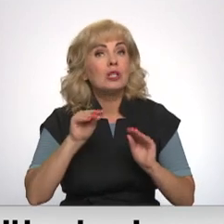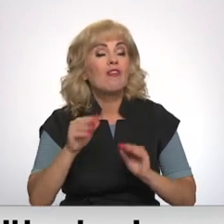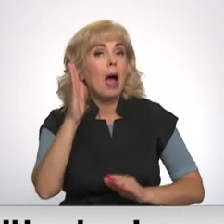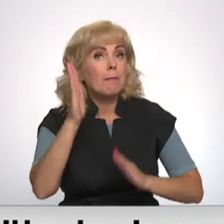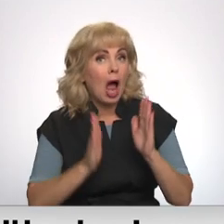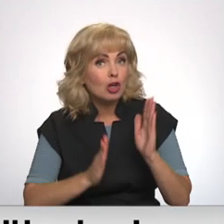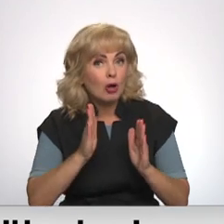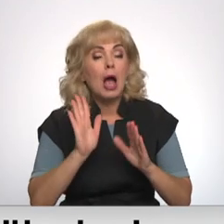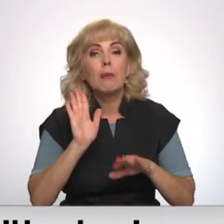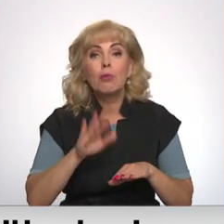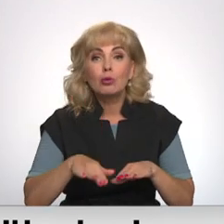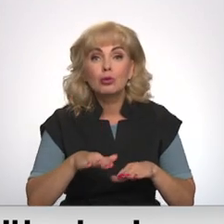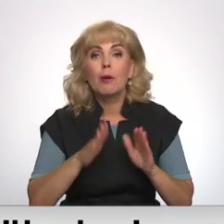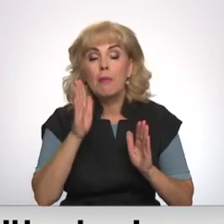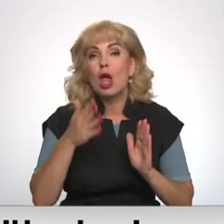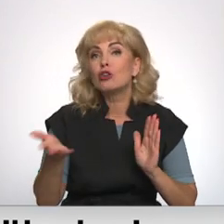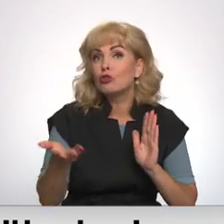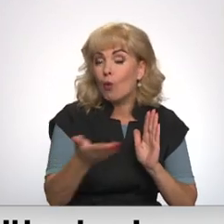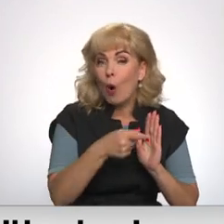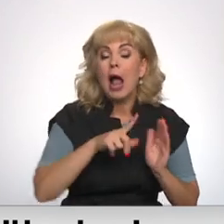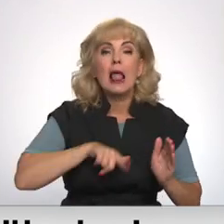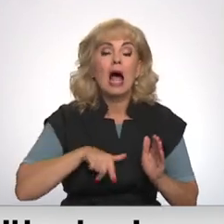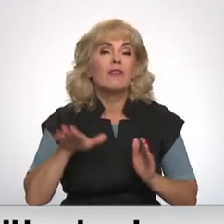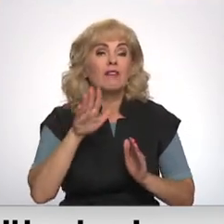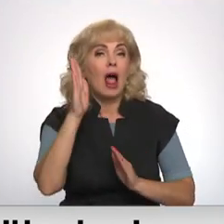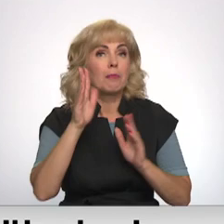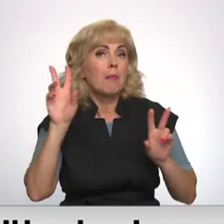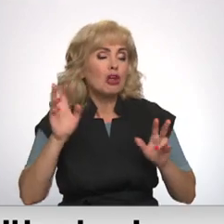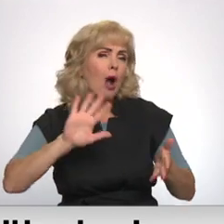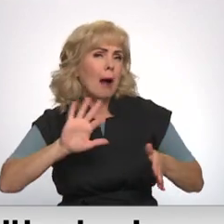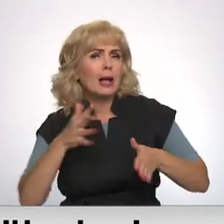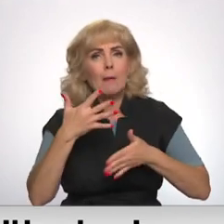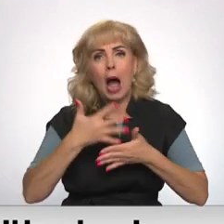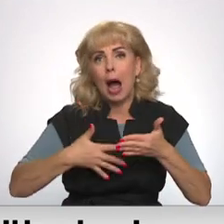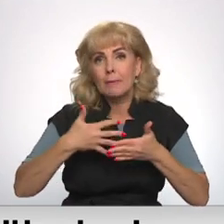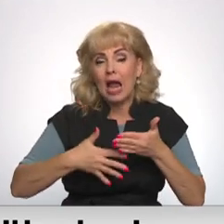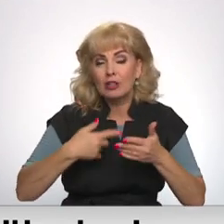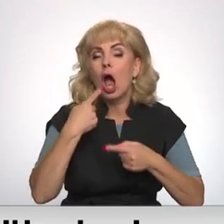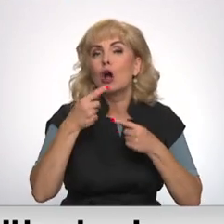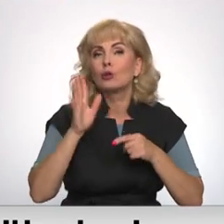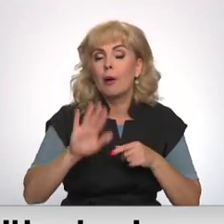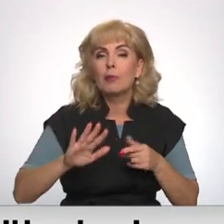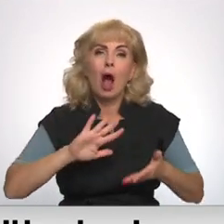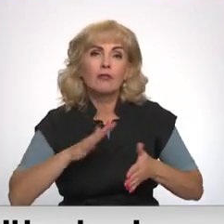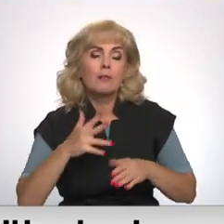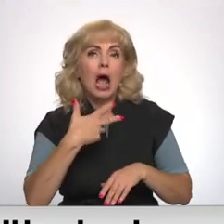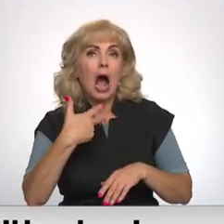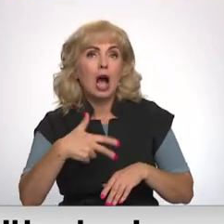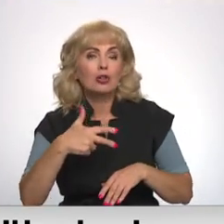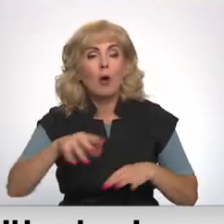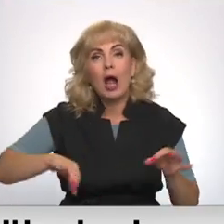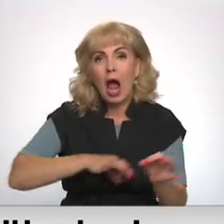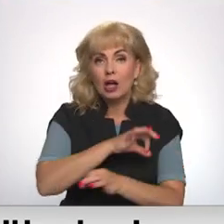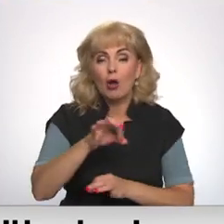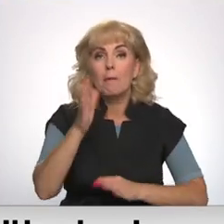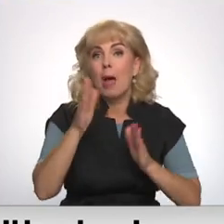līdz ar to būs jāatmežo lielas platības. Pēc Latvijas valsts meža provizoriskajiem aprēķiniem runa varētu būt par aptuveni 80 hektāriem